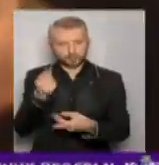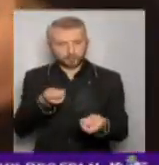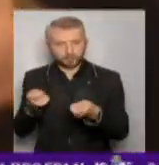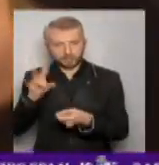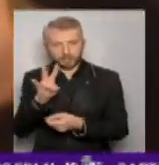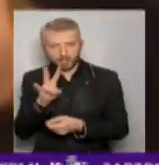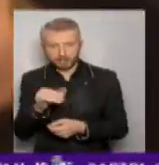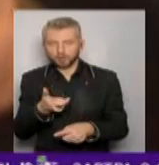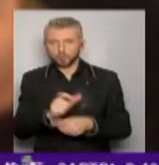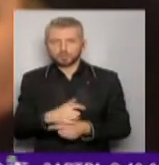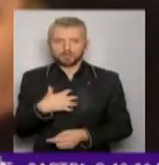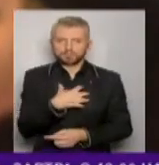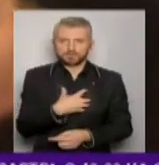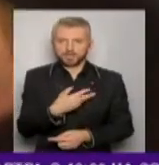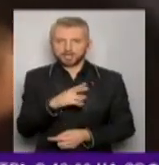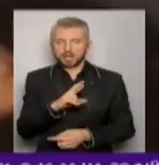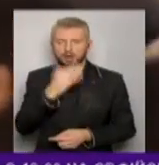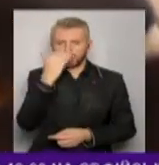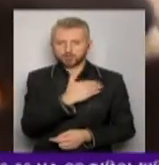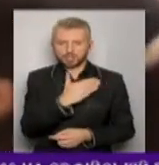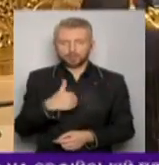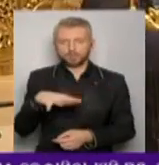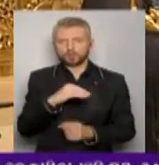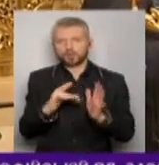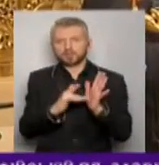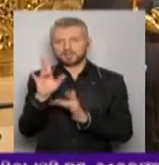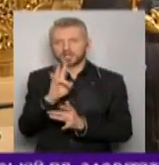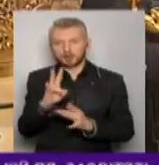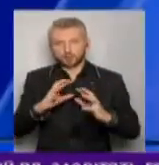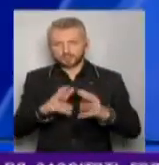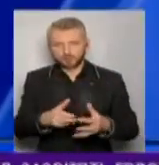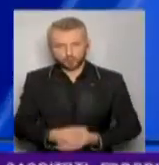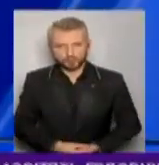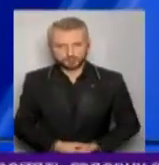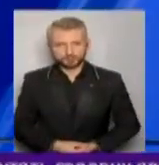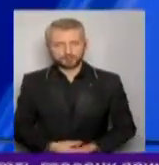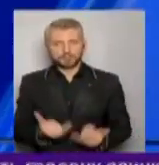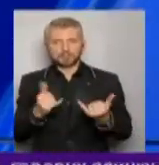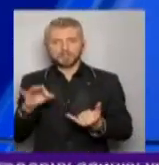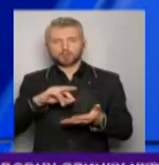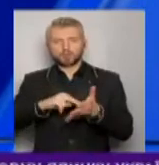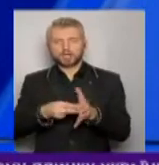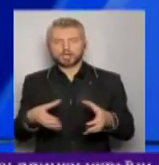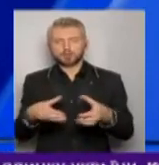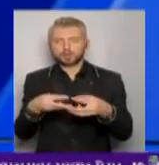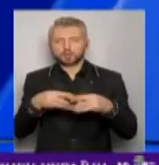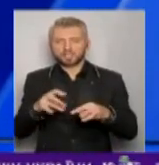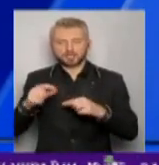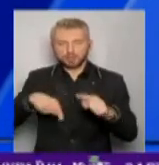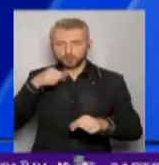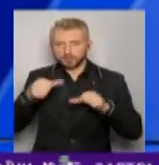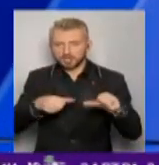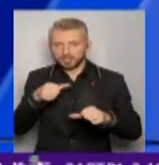дуже вагома для католицького і всього християнського світу. Тепер про плани Кабінету міністрів на наступний